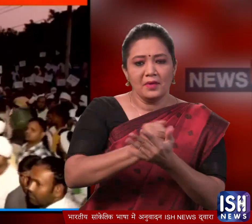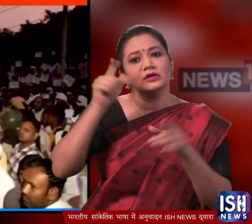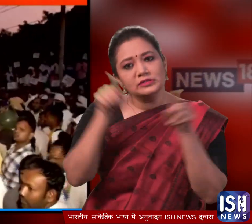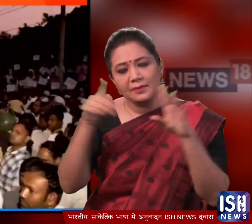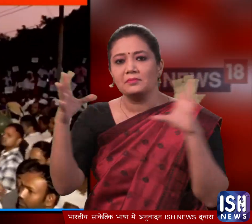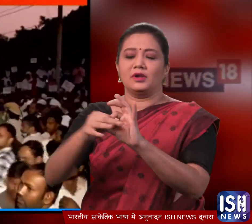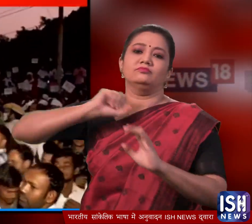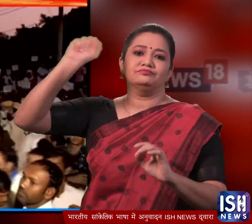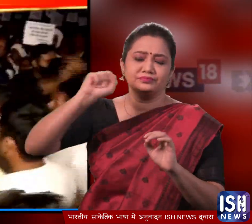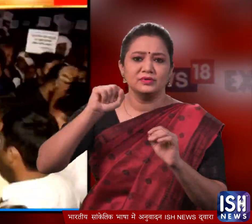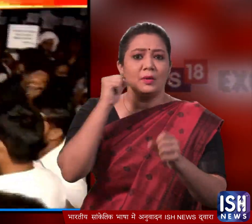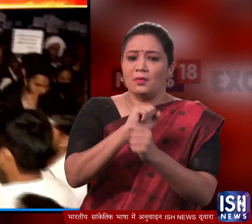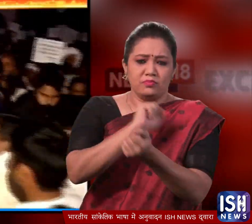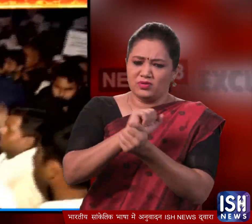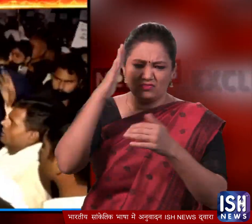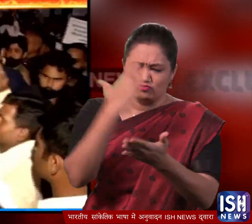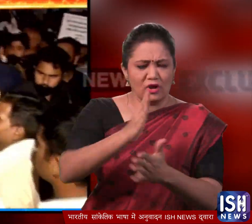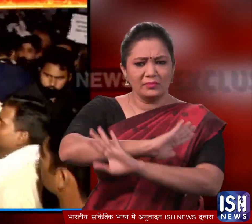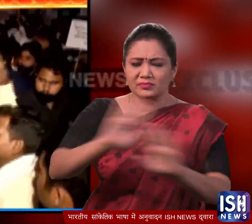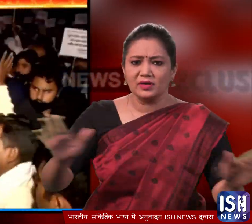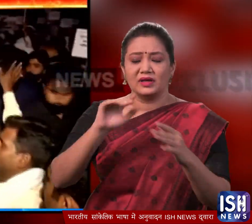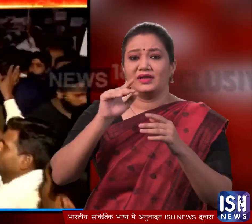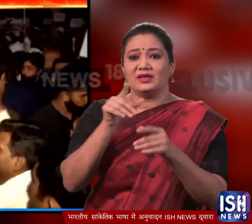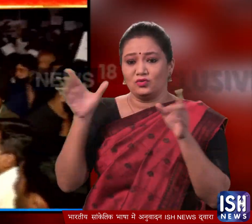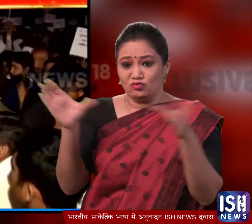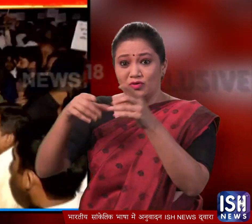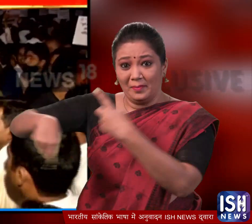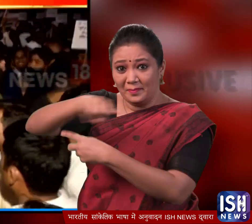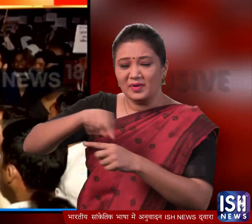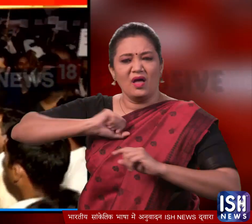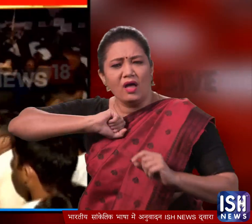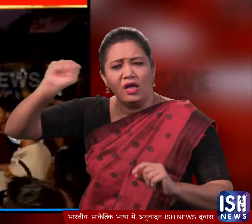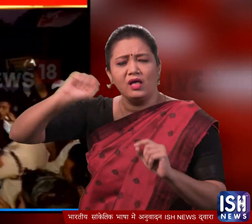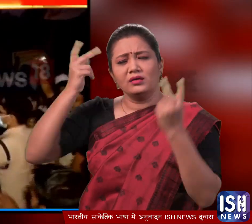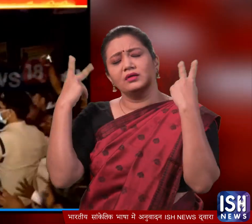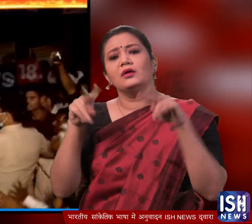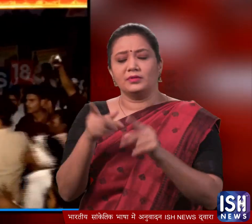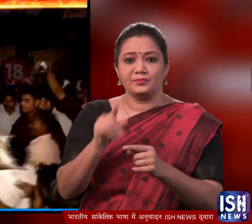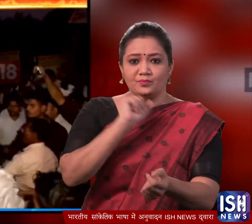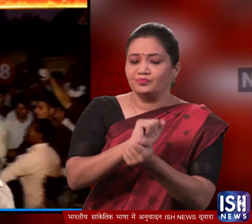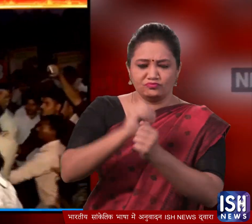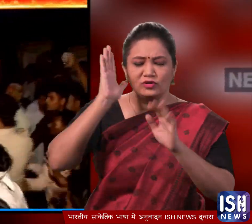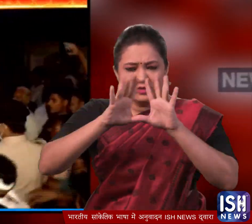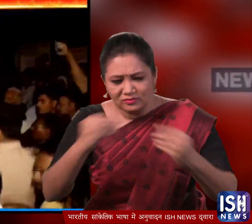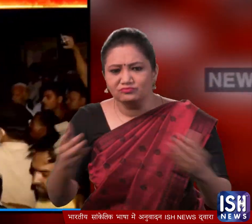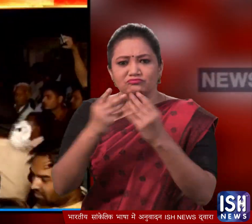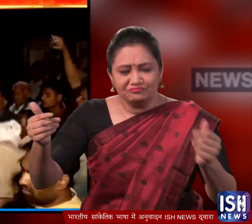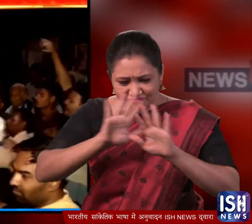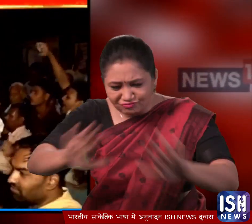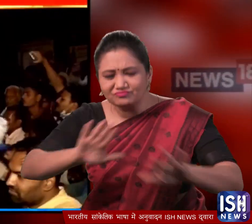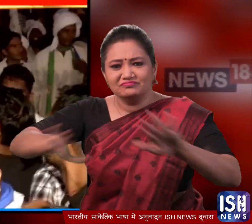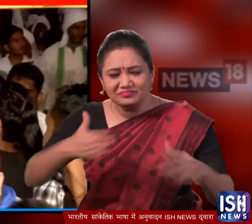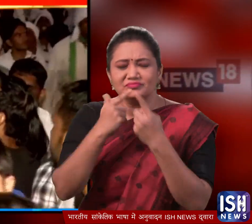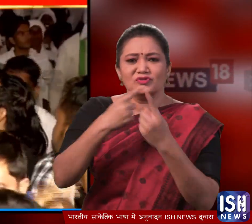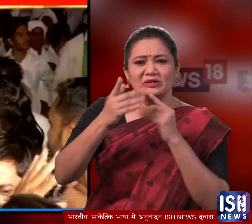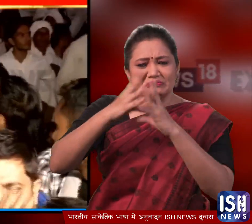लेकिन पुलिस ने जब इनको आगे बढ़ने से रोक दिया तो हिंद किसान समिति के कार्यकर्ताओं ने हंगामा शुरू कर दिया। पुलिस ने हंगामा शांत कराने की बहुत कोशिश